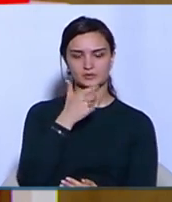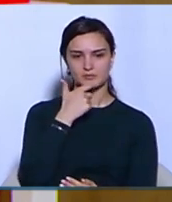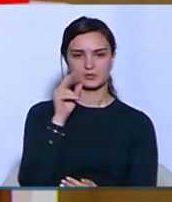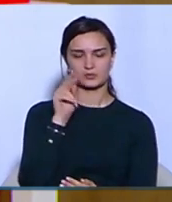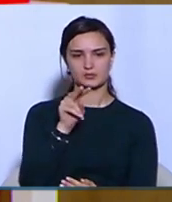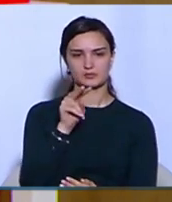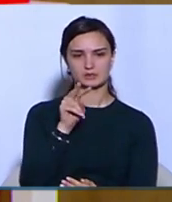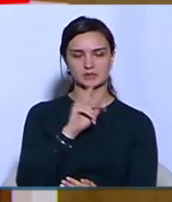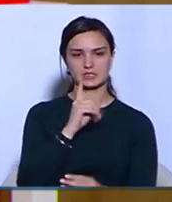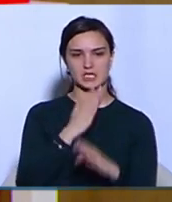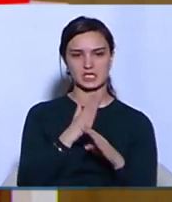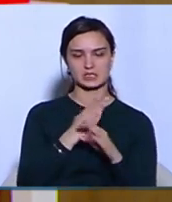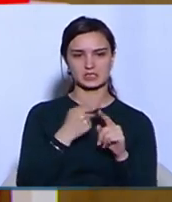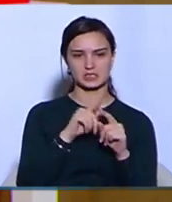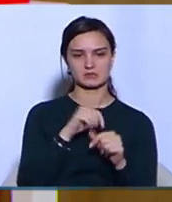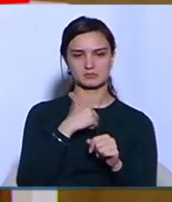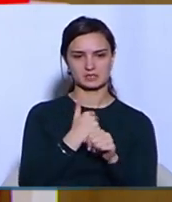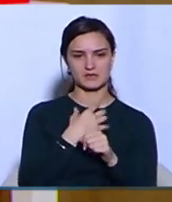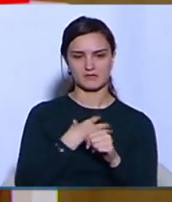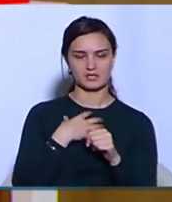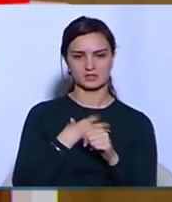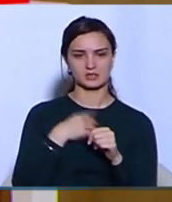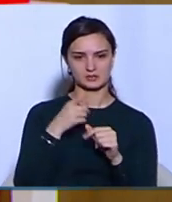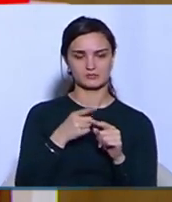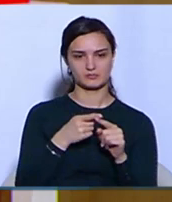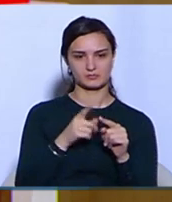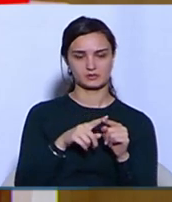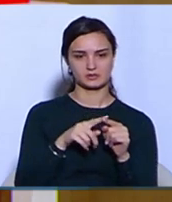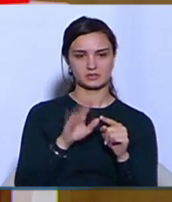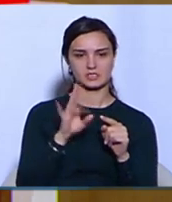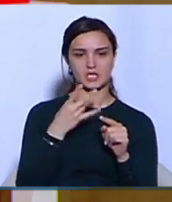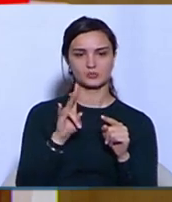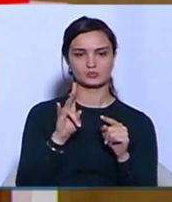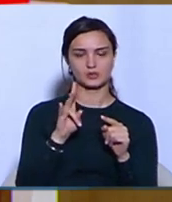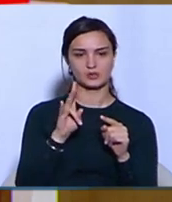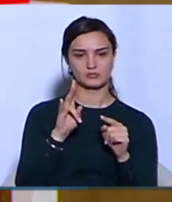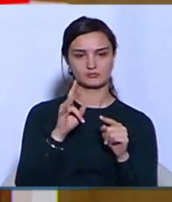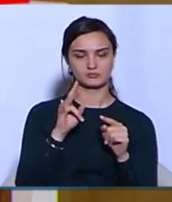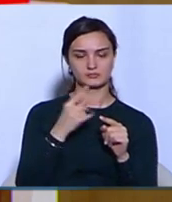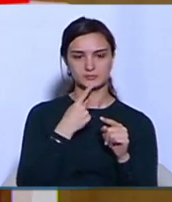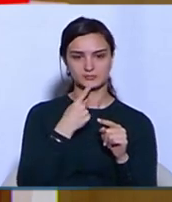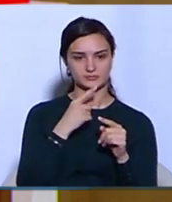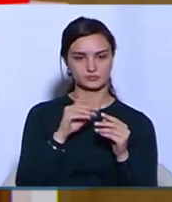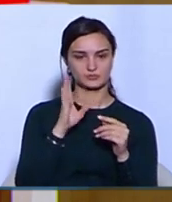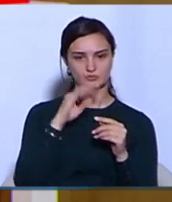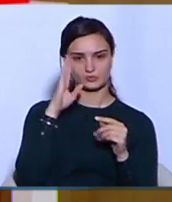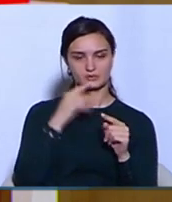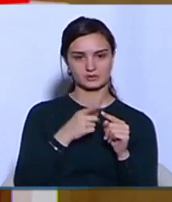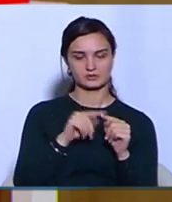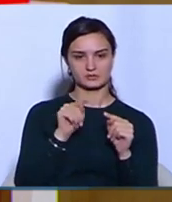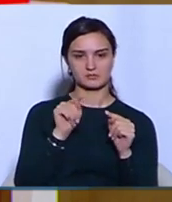მაყურებელს, რა არის ის თავარი ხარვეზი, რომელიც არ უნდა გამორჩეს მშობელს. მოდით მოკლედ ვუთხრათ, იმისათვის